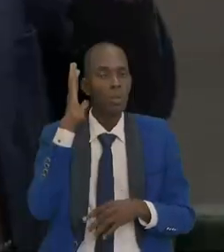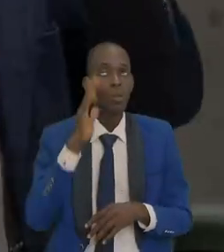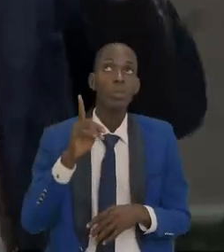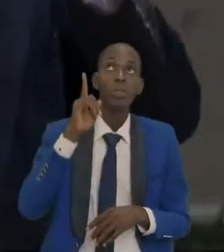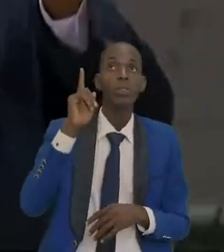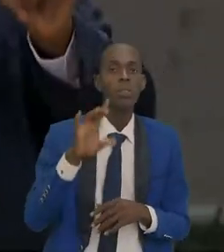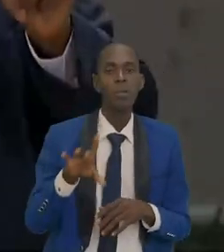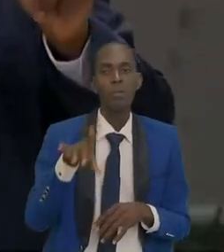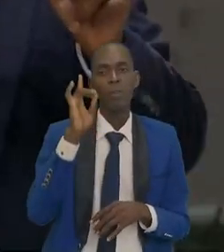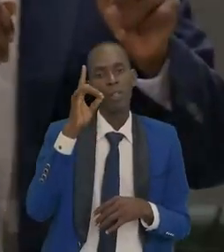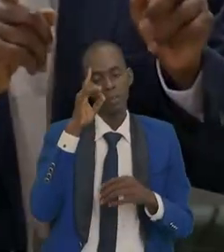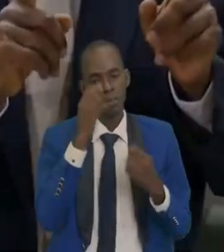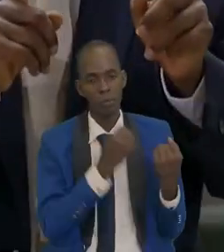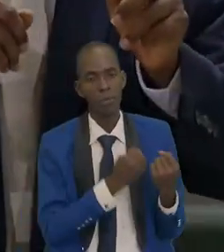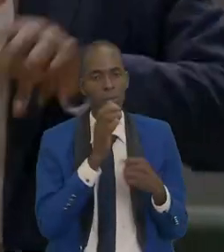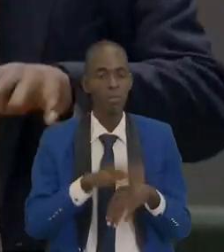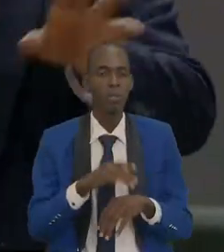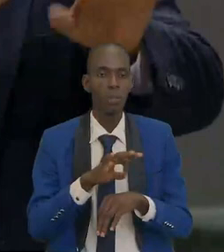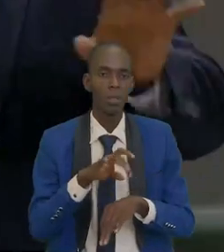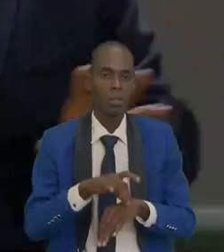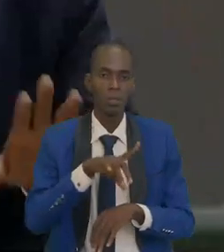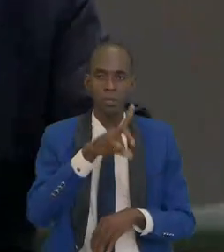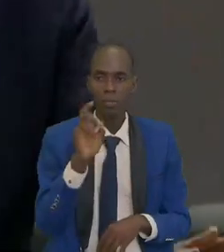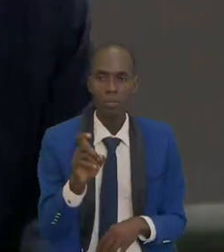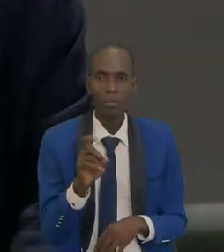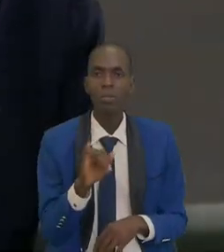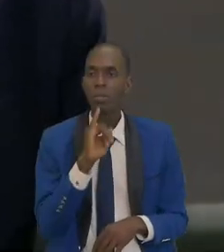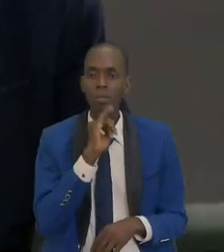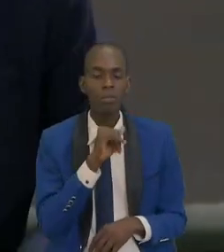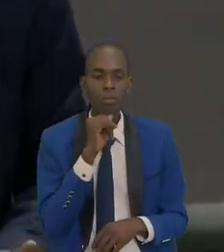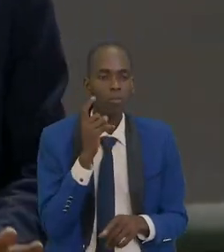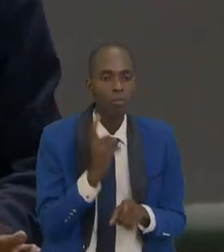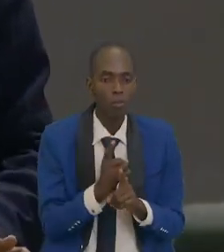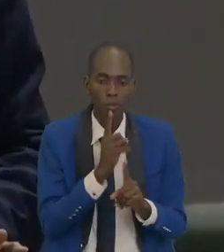trouvera-t-il la foi sur la terre? Il ne parle pas